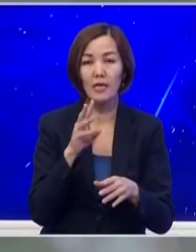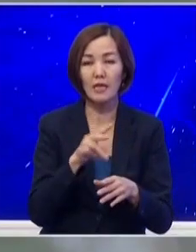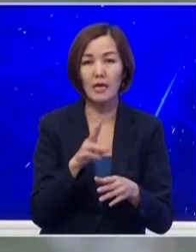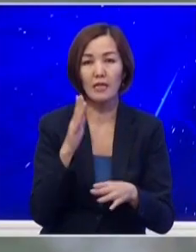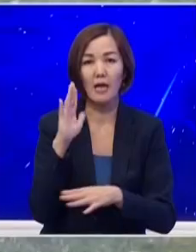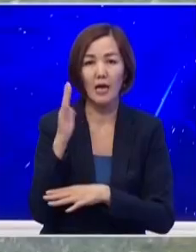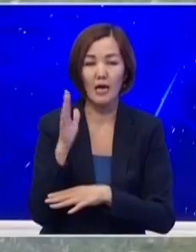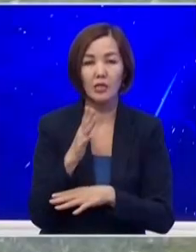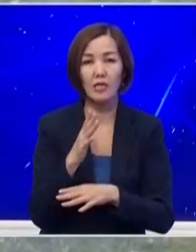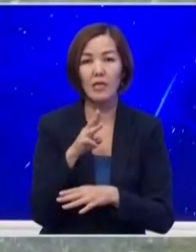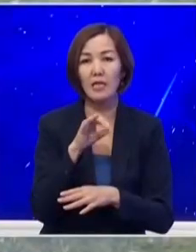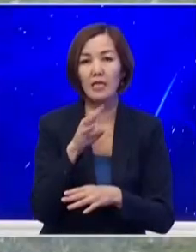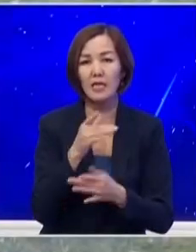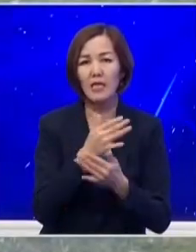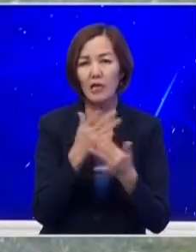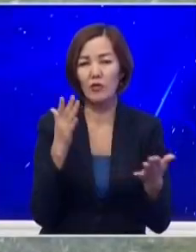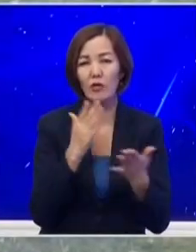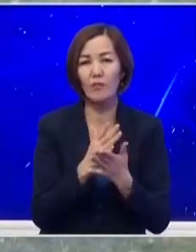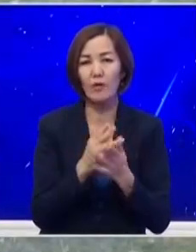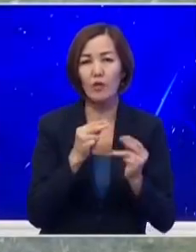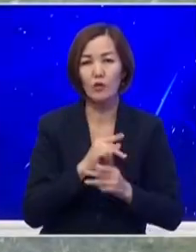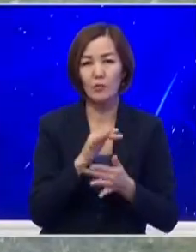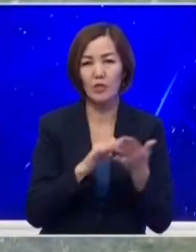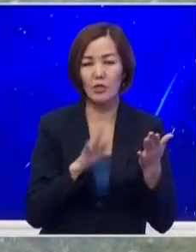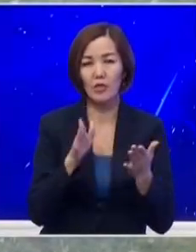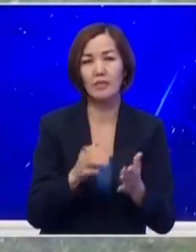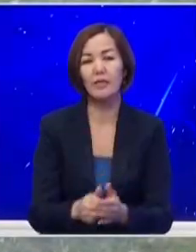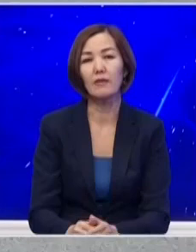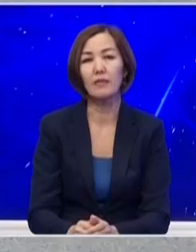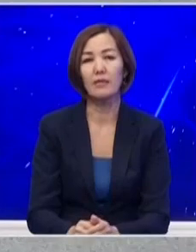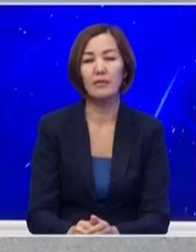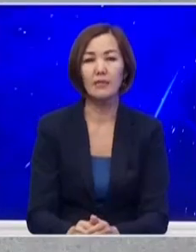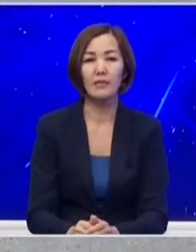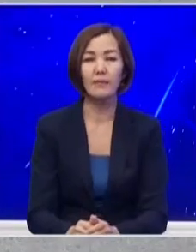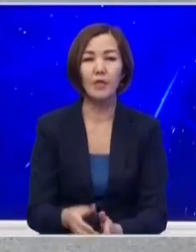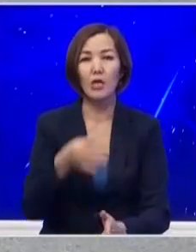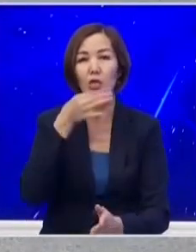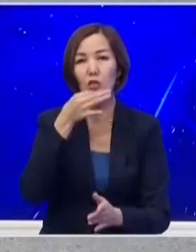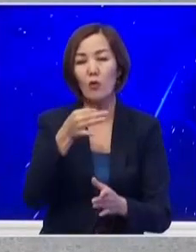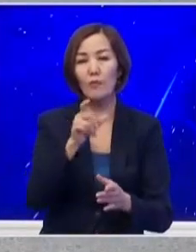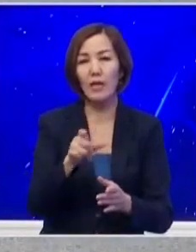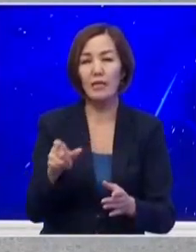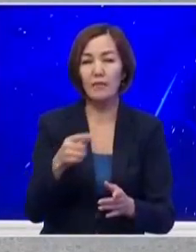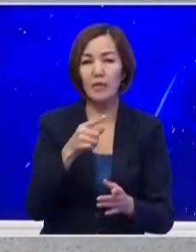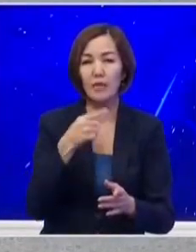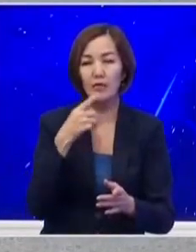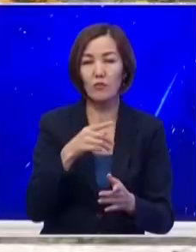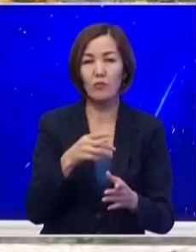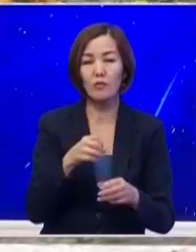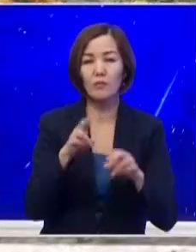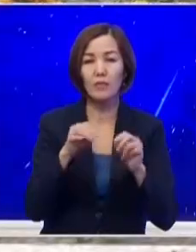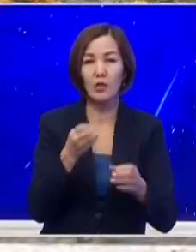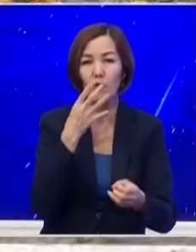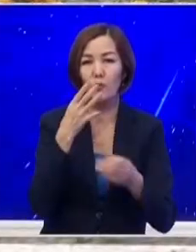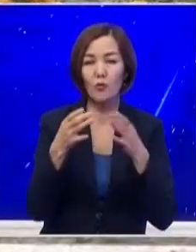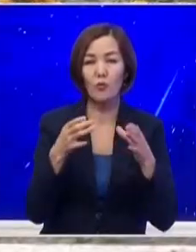ағаштар мен теректер көп. Алдағы уақытта бұл жұмыстар жалғасын табады. Жауапты мамандардың айтуынша қаланың арнайы және гүлмен көшет